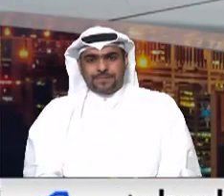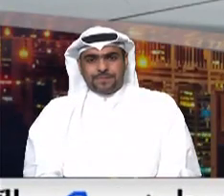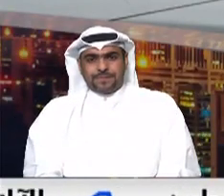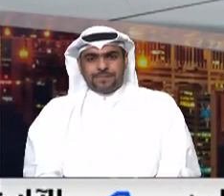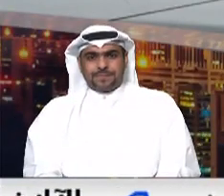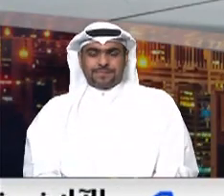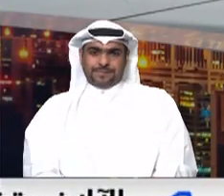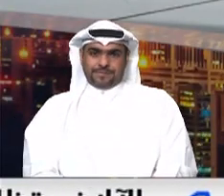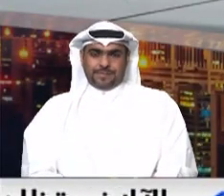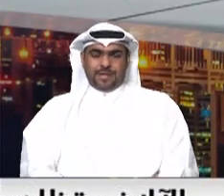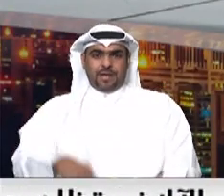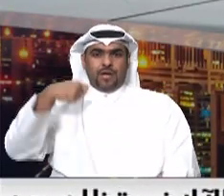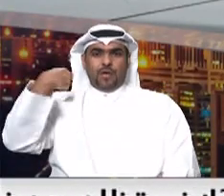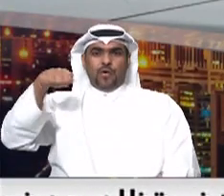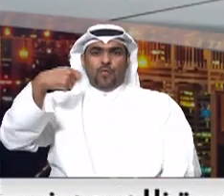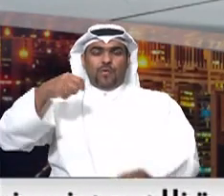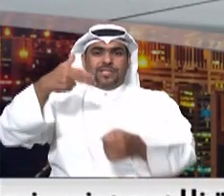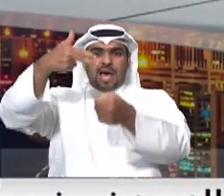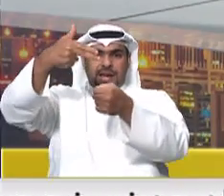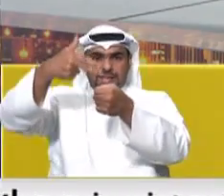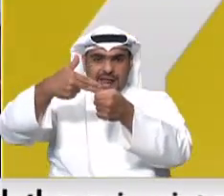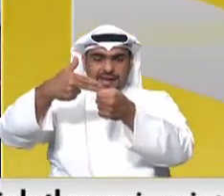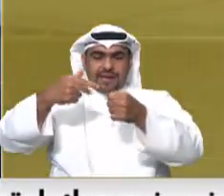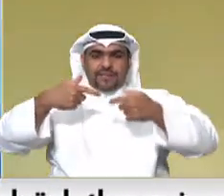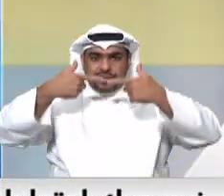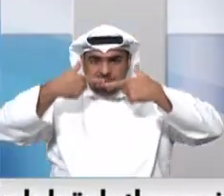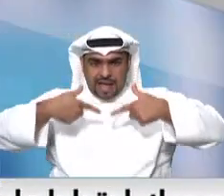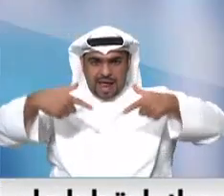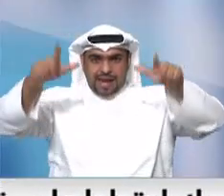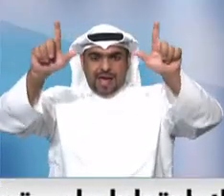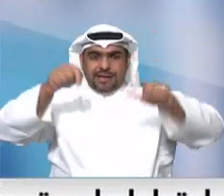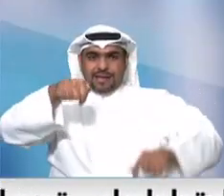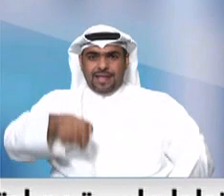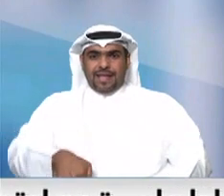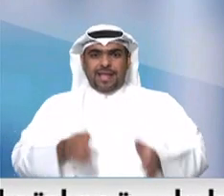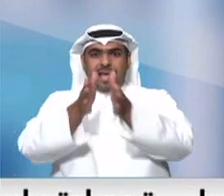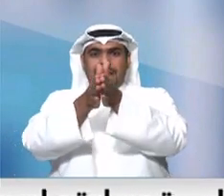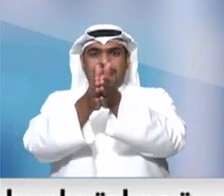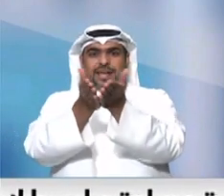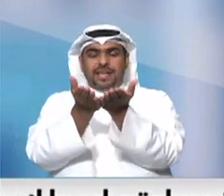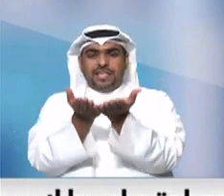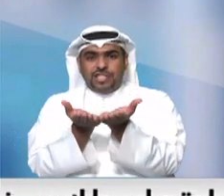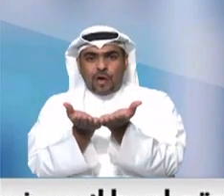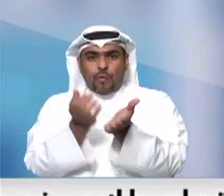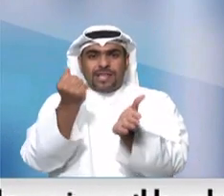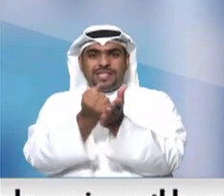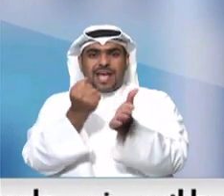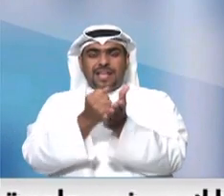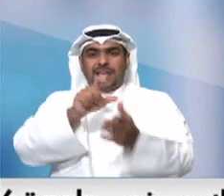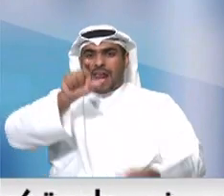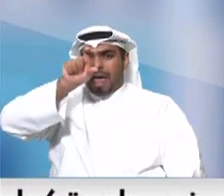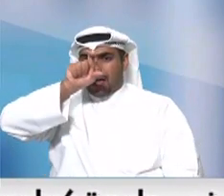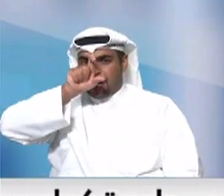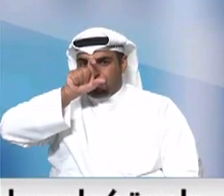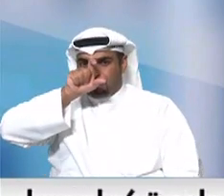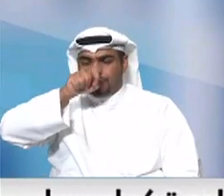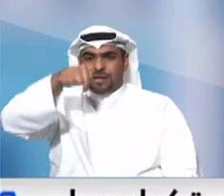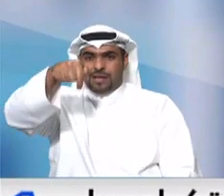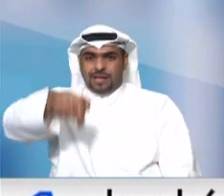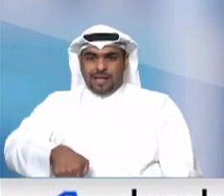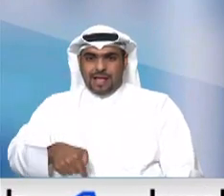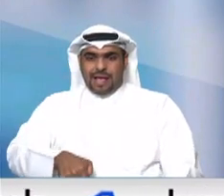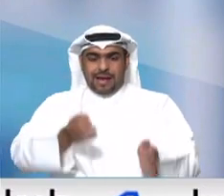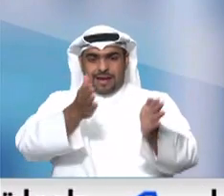أعلنت وزارة النفط عن تشغيل المسار الخاص بالعمليات المشتركة في منطقتي الخفجي والوفرة من خلال منافذ البرية